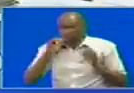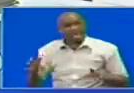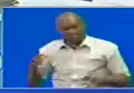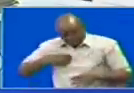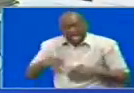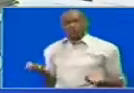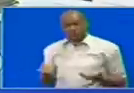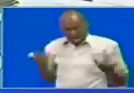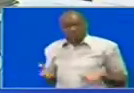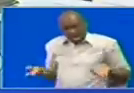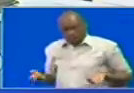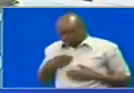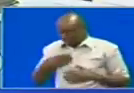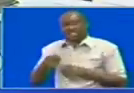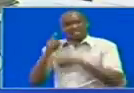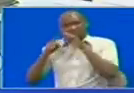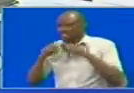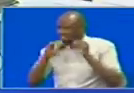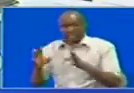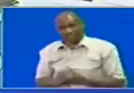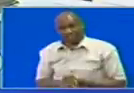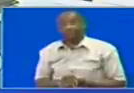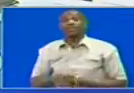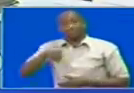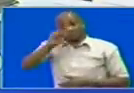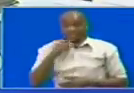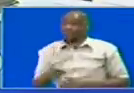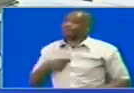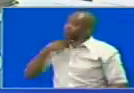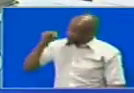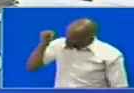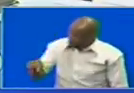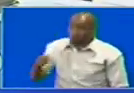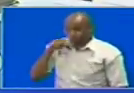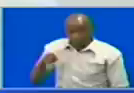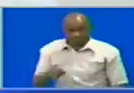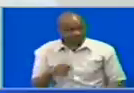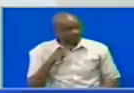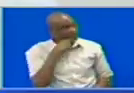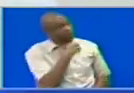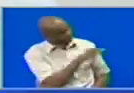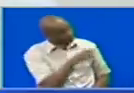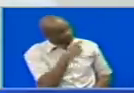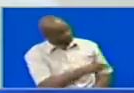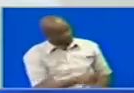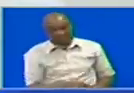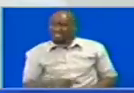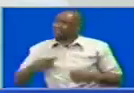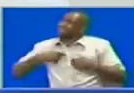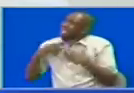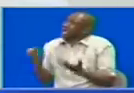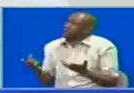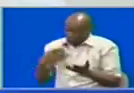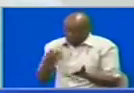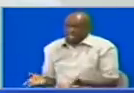kunichukua mimi? Na kwa mtoto mdogo jamani. Kanaambia mimi nakutaka wewe. Maana yake mimi naona wewe ndio unaweza. Nikamwambia sasa mimi hapa mimi